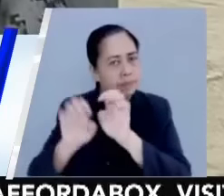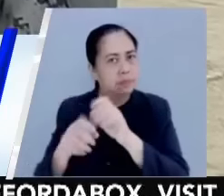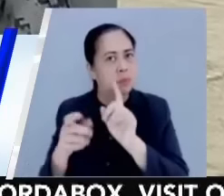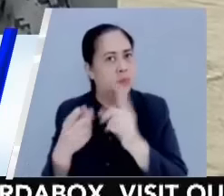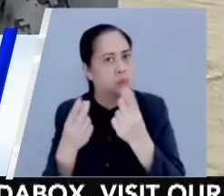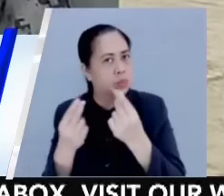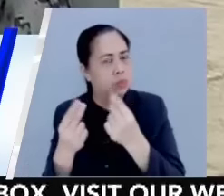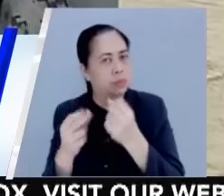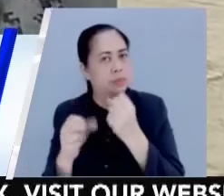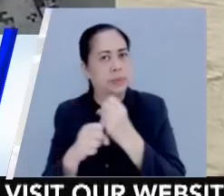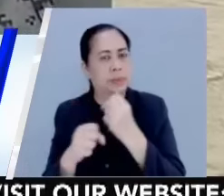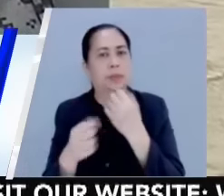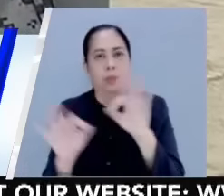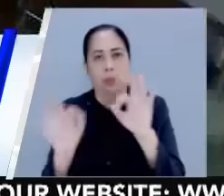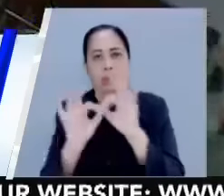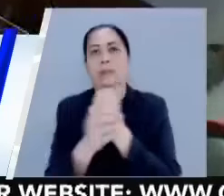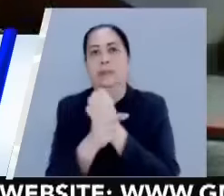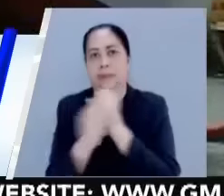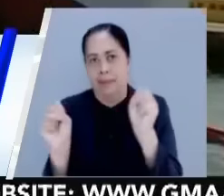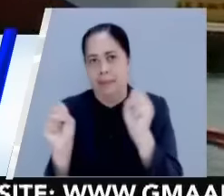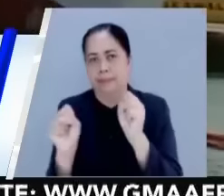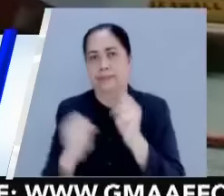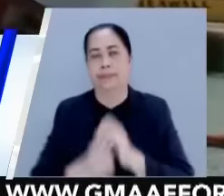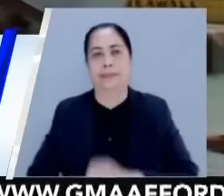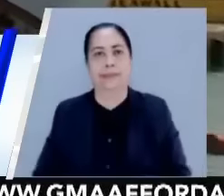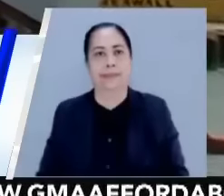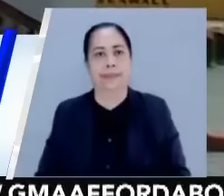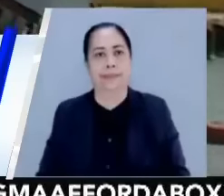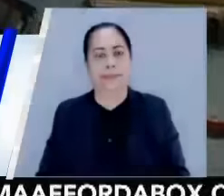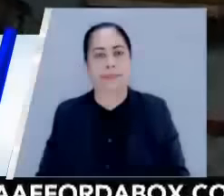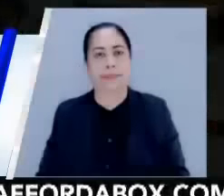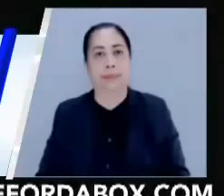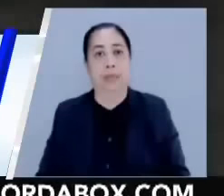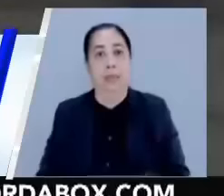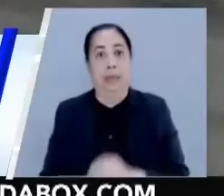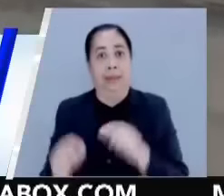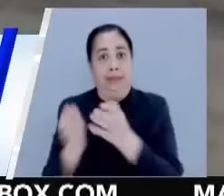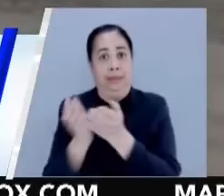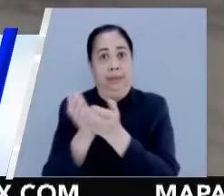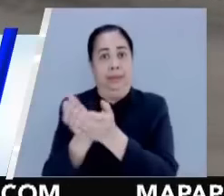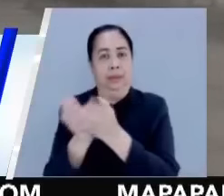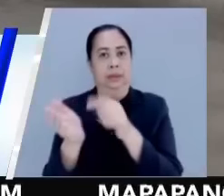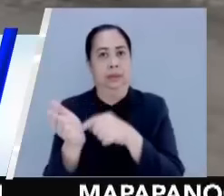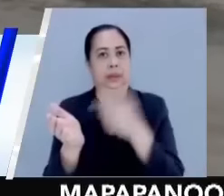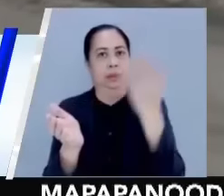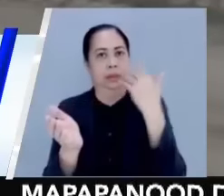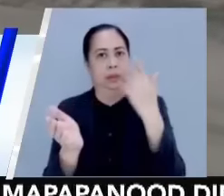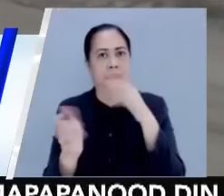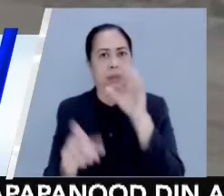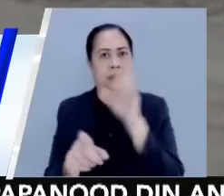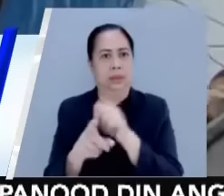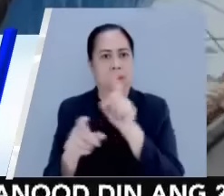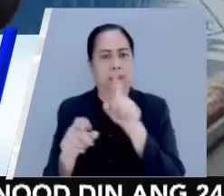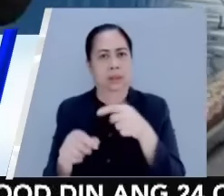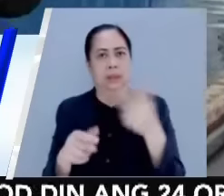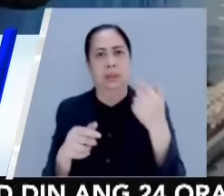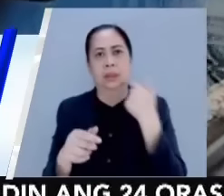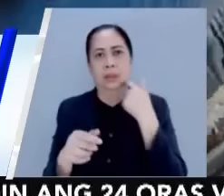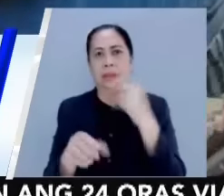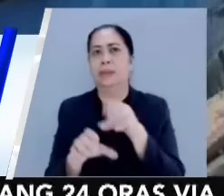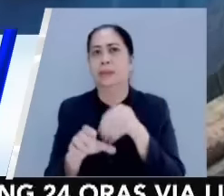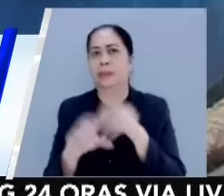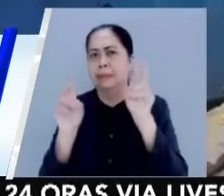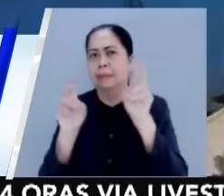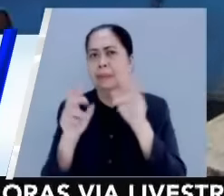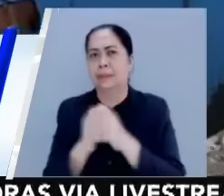maging safe yung operation na yan. Ang tanker na ito ang dati nang naaktuhan ng mga otoridad na sangkot umano sa